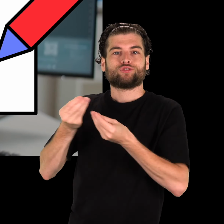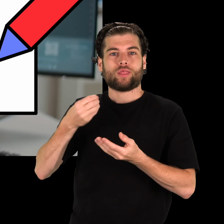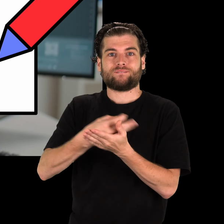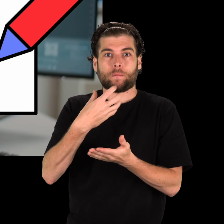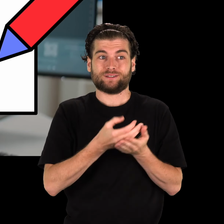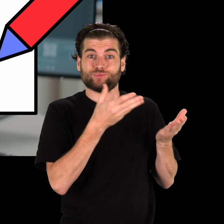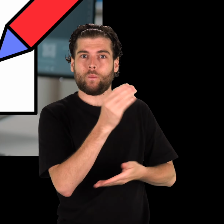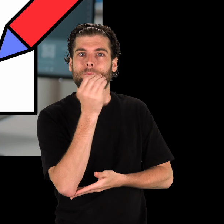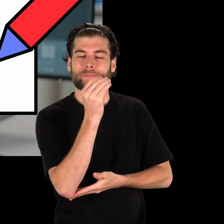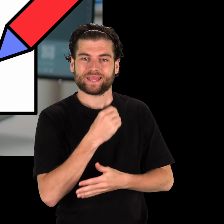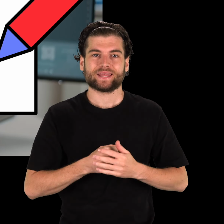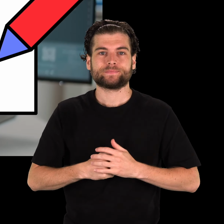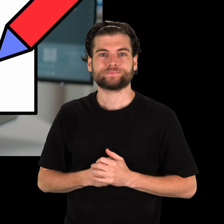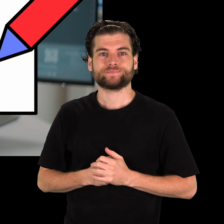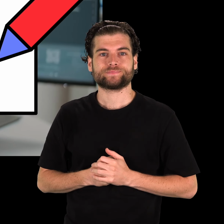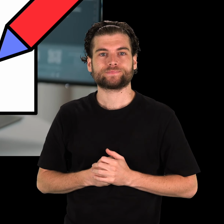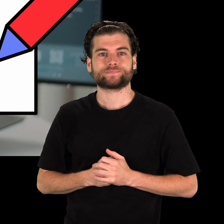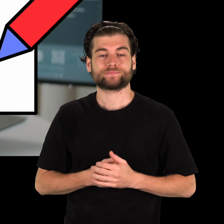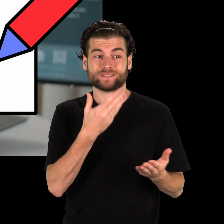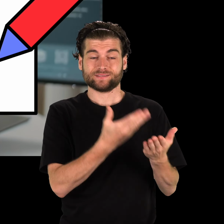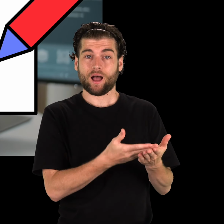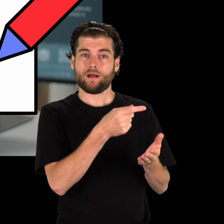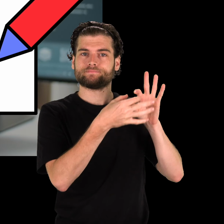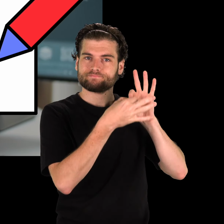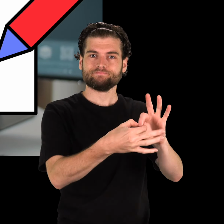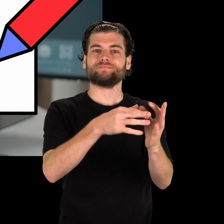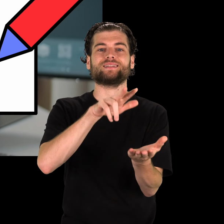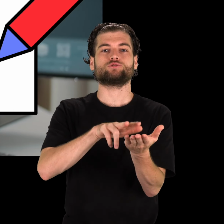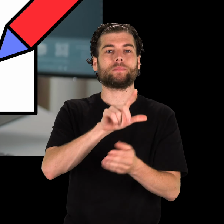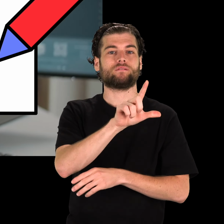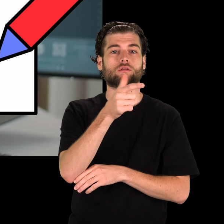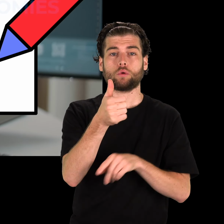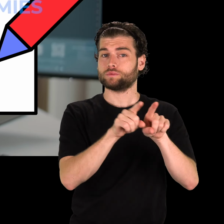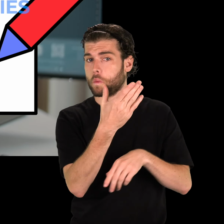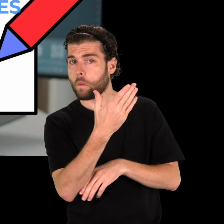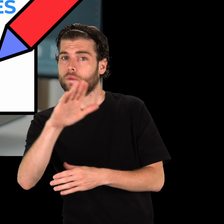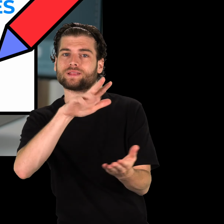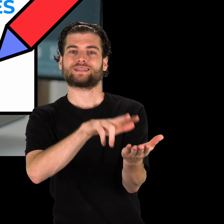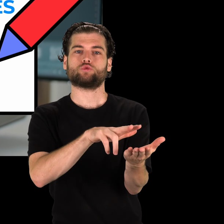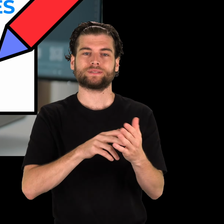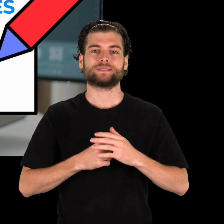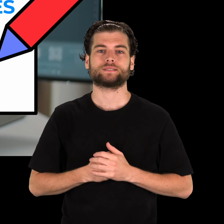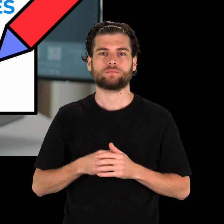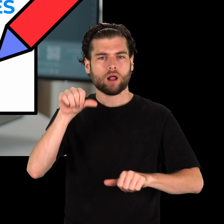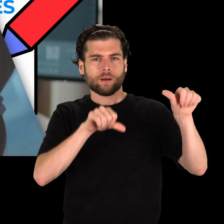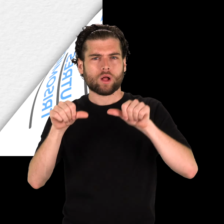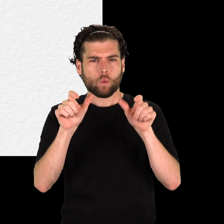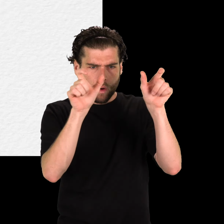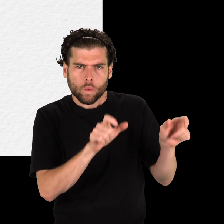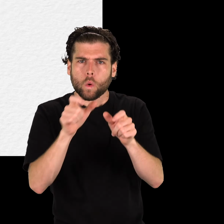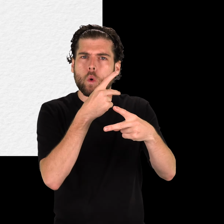chromosomes et ainsi avoir des informations sur le bébé. C'est le cas pour la trisomie 21 et d'autres trisomies.